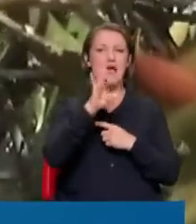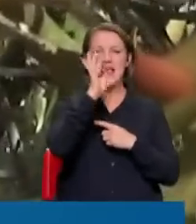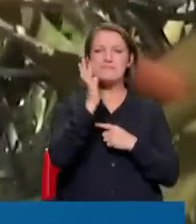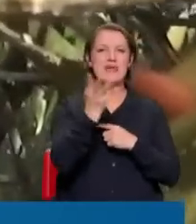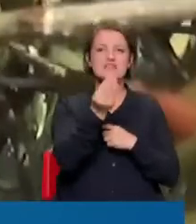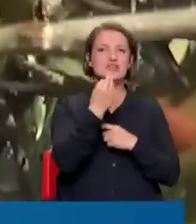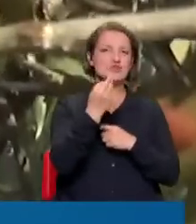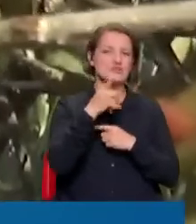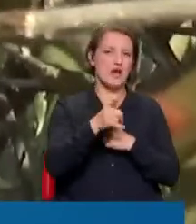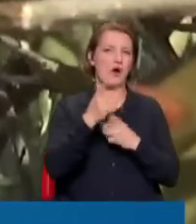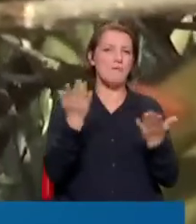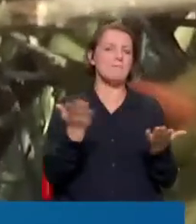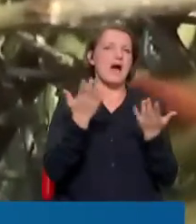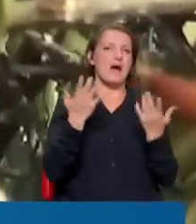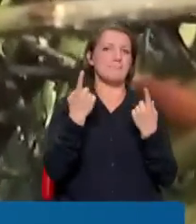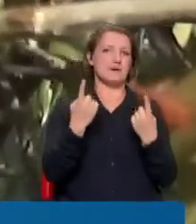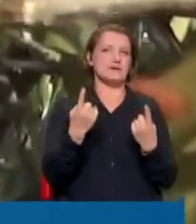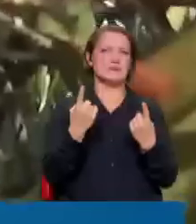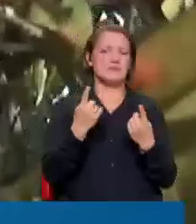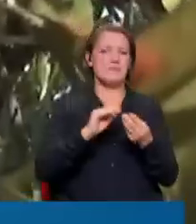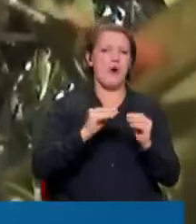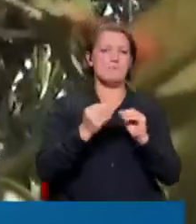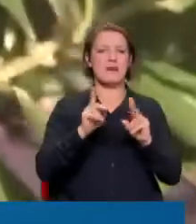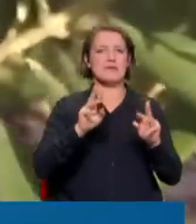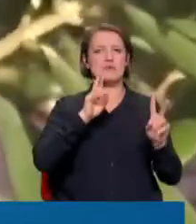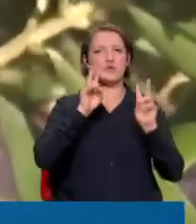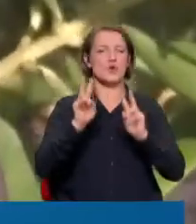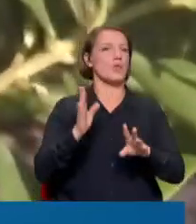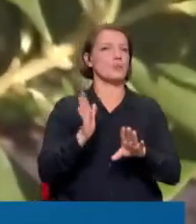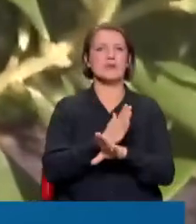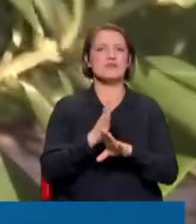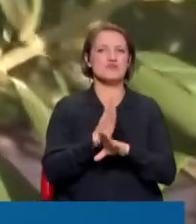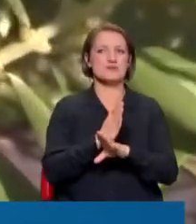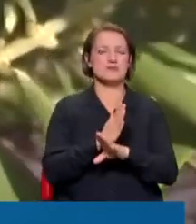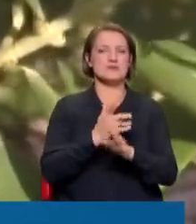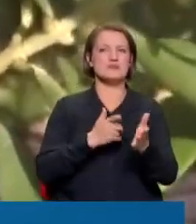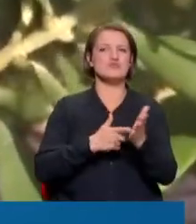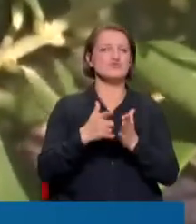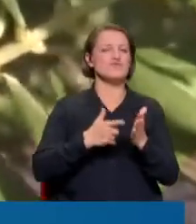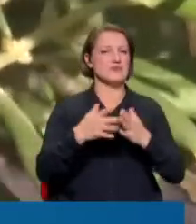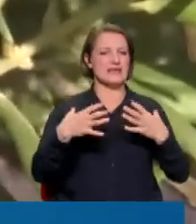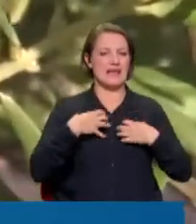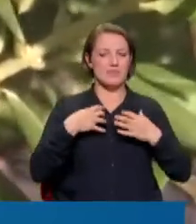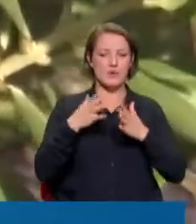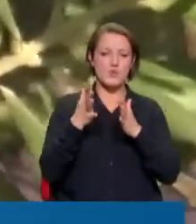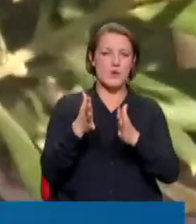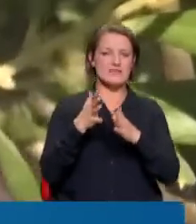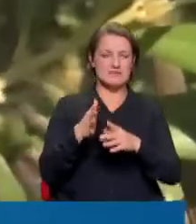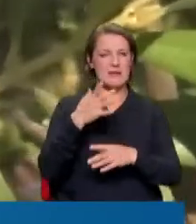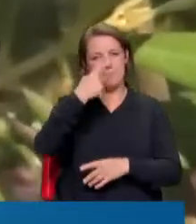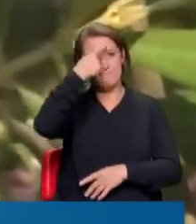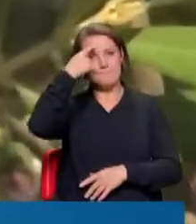yiyecek O bayağı bir problem gibi gözüküyor çünkü e Çiftçi kendi üretiminden